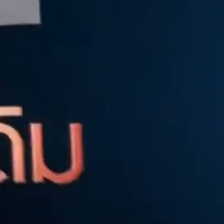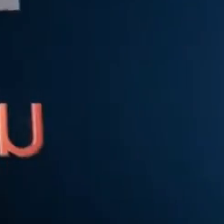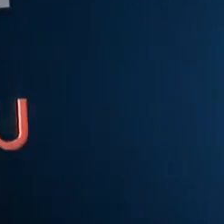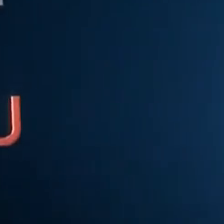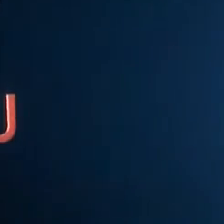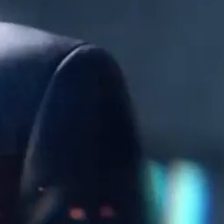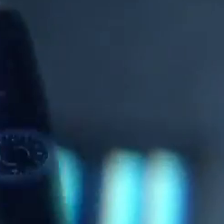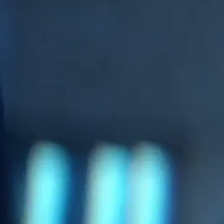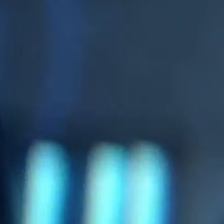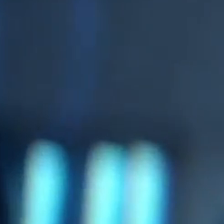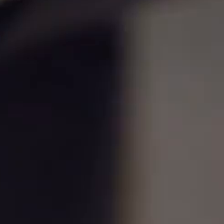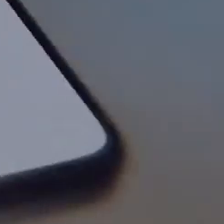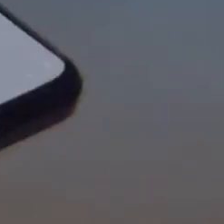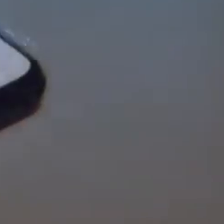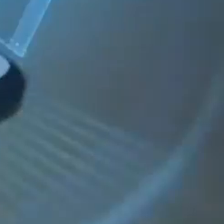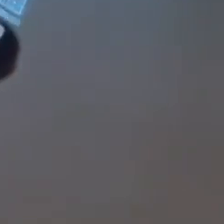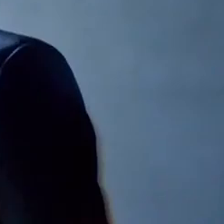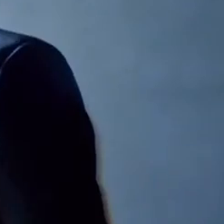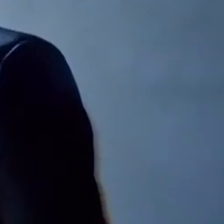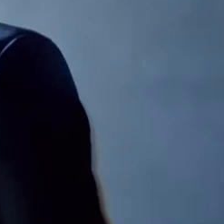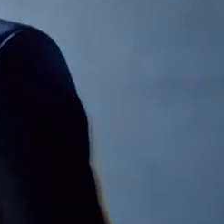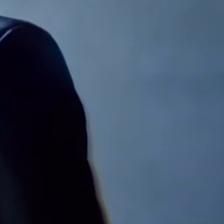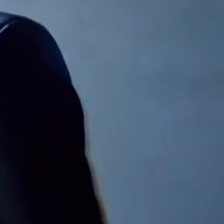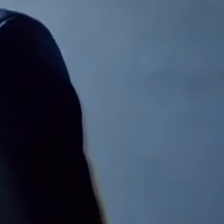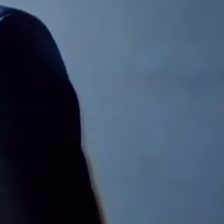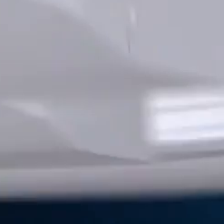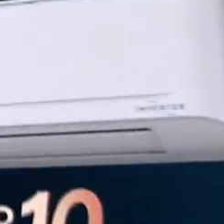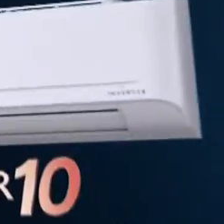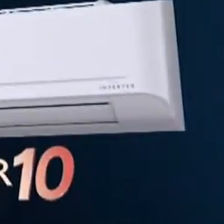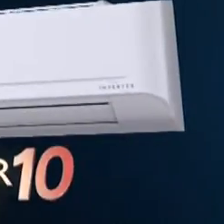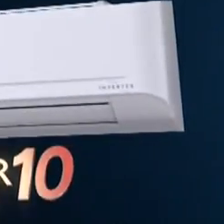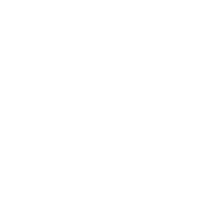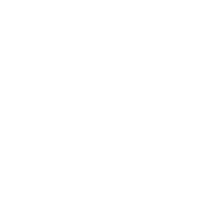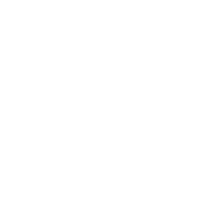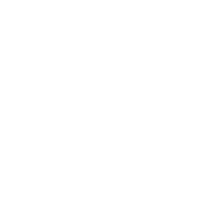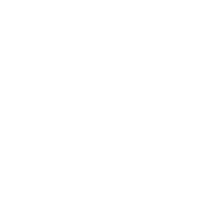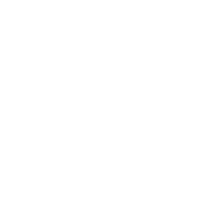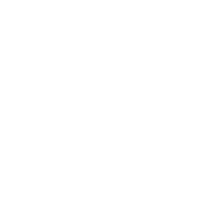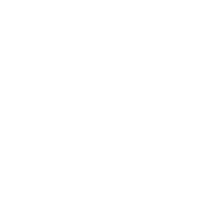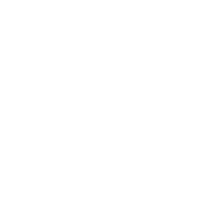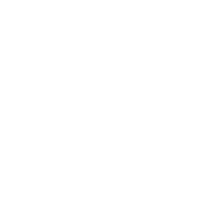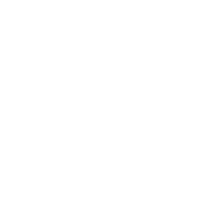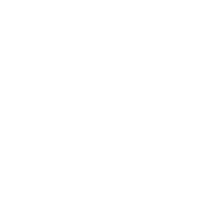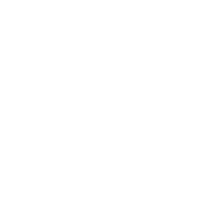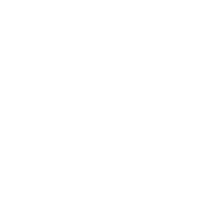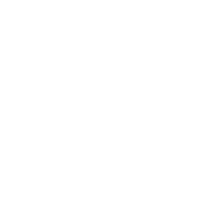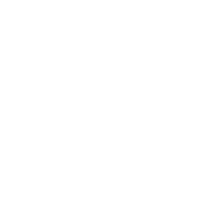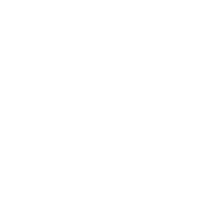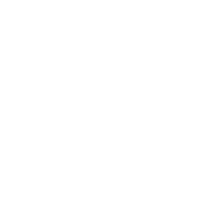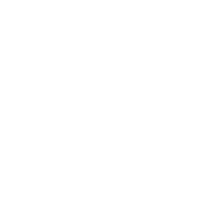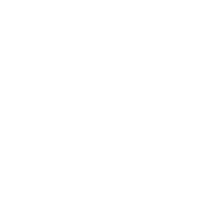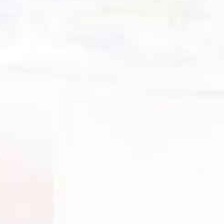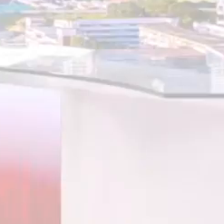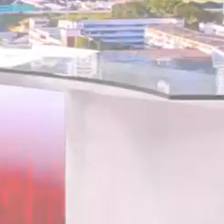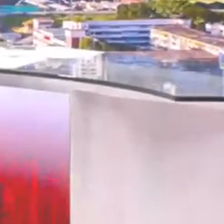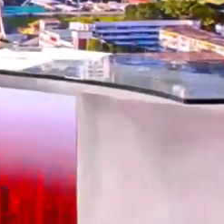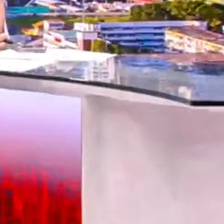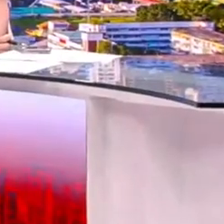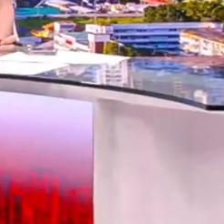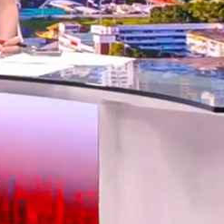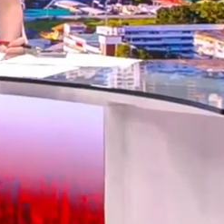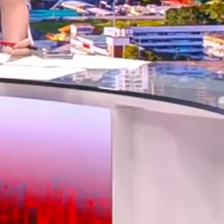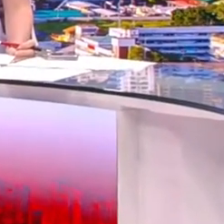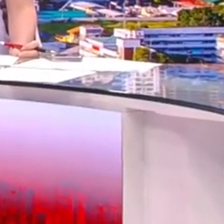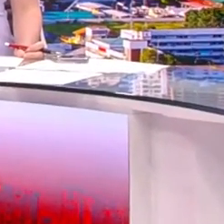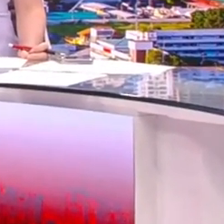สนับสนุนโดย Air Carrier Copper 11ล้ำกว่าเดิมสั่งงานได้ทุกที่ผ่านมือถือ โ